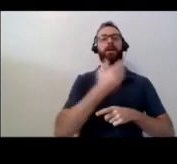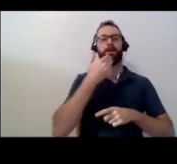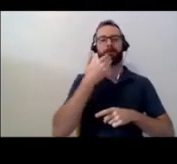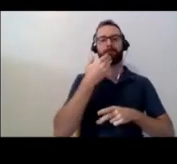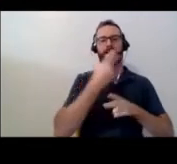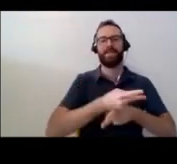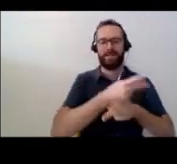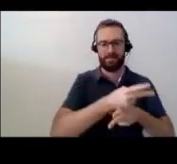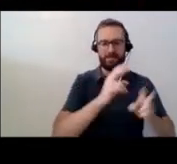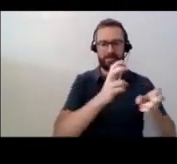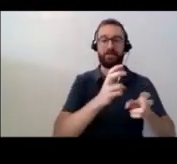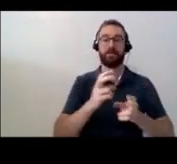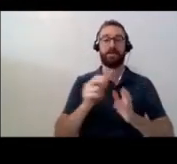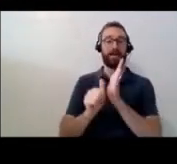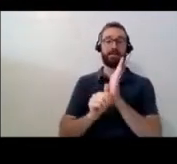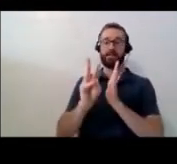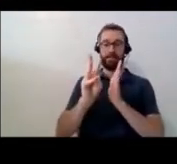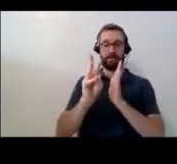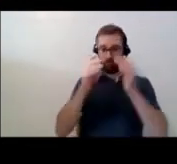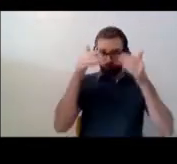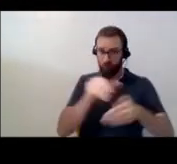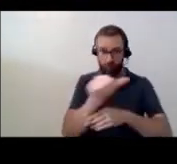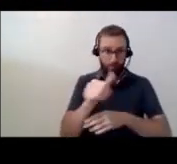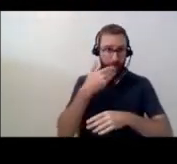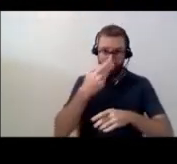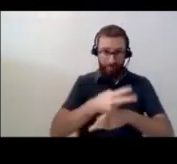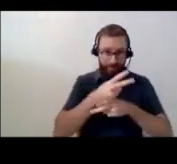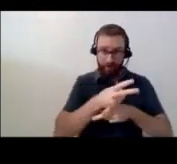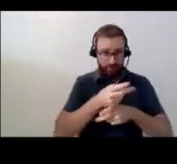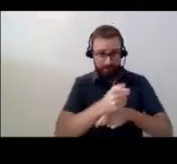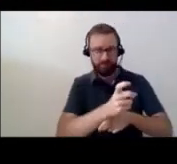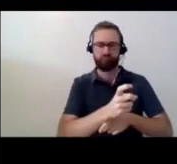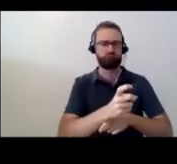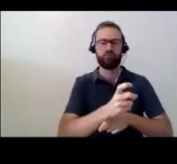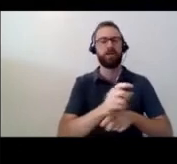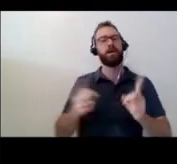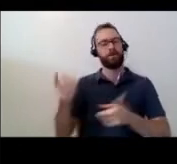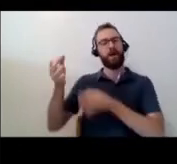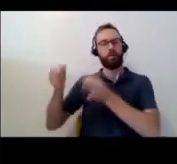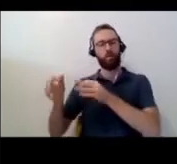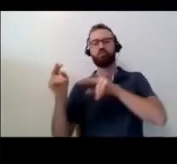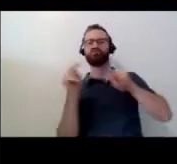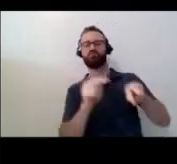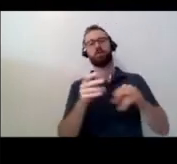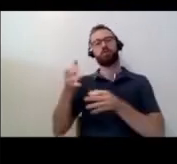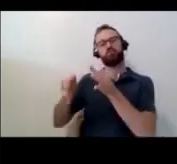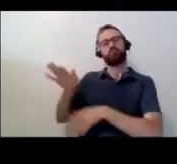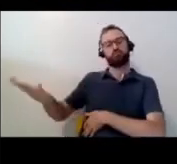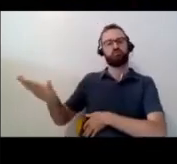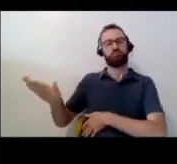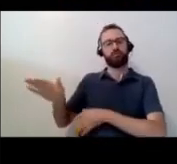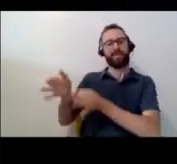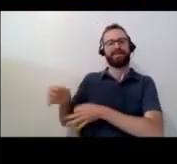dans l'article 6 qu'il se limiterait à des situations de maltraitance, c'est la manière dont la Cour a décidé de l'interpréter. Et la Cour